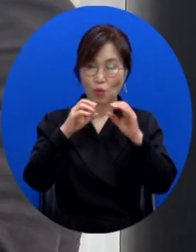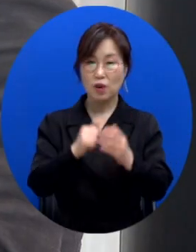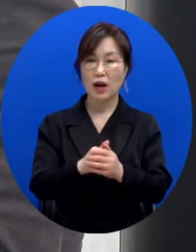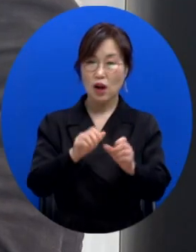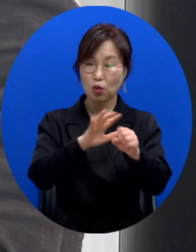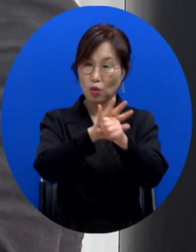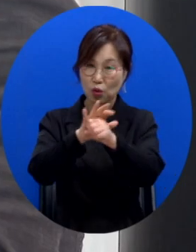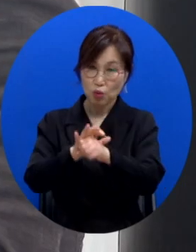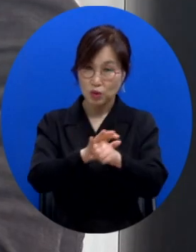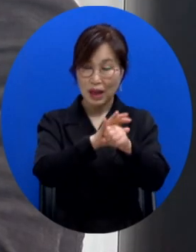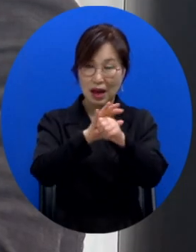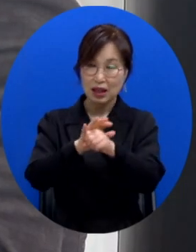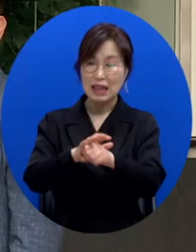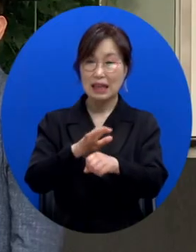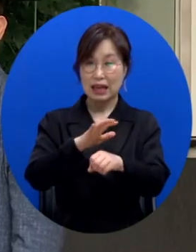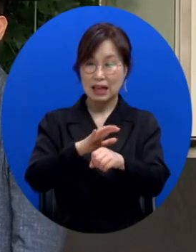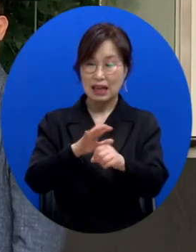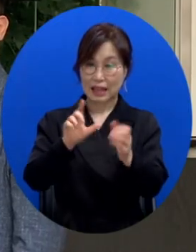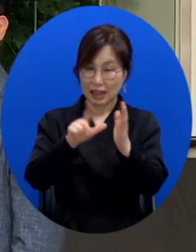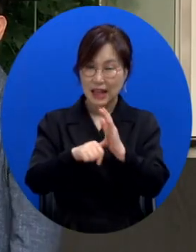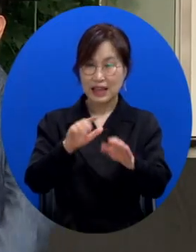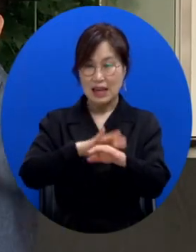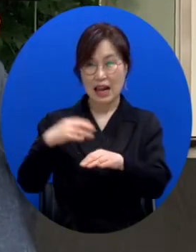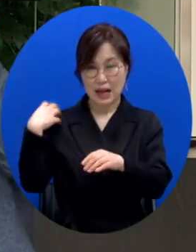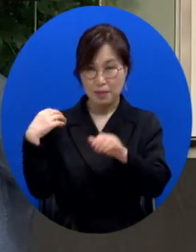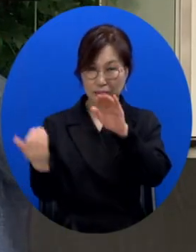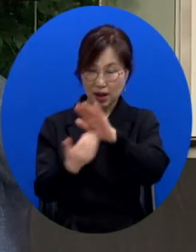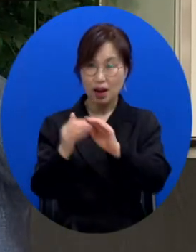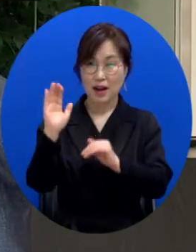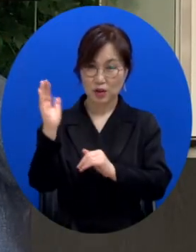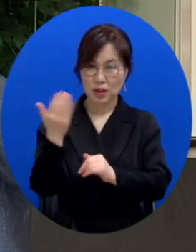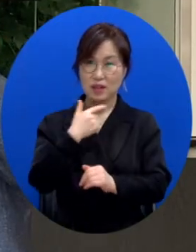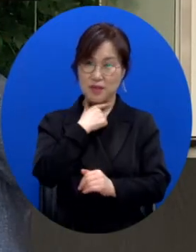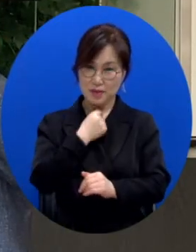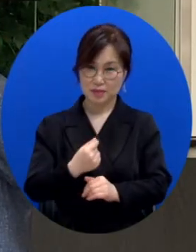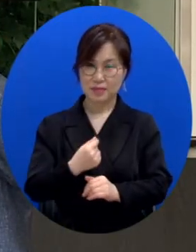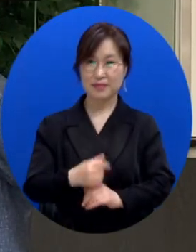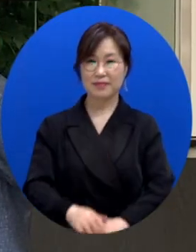코로나 시대에 그 역할을 더욱 잘 감당하길 기대합니다. CTS 뉴스 윤열입니다.